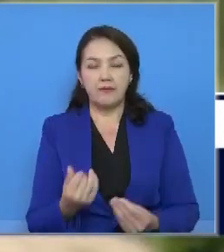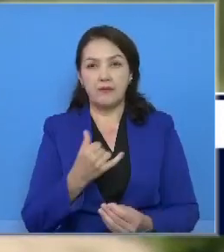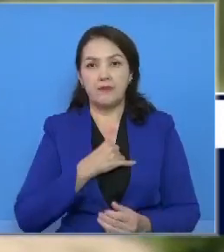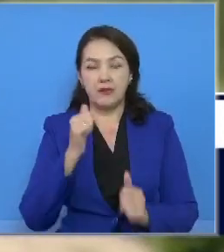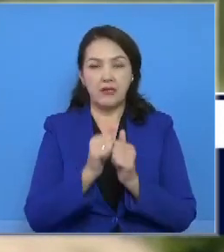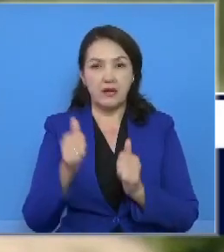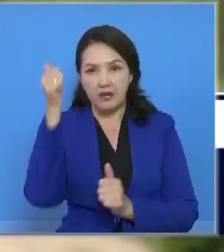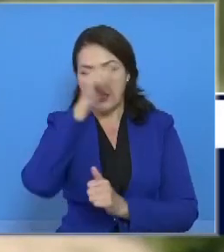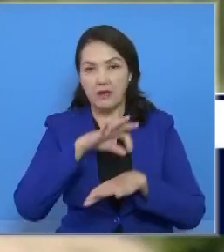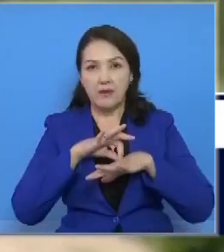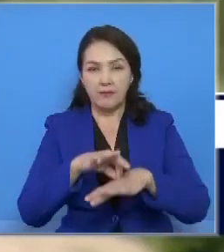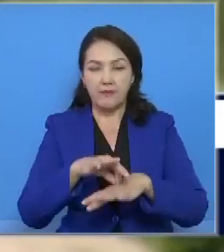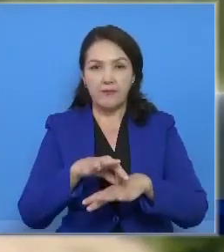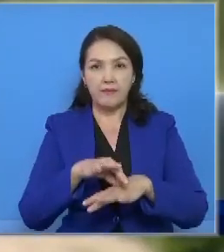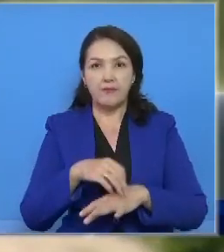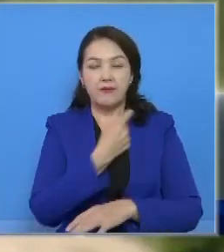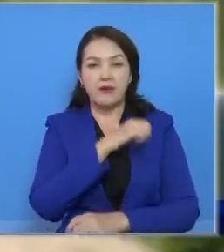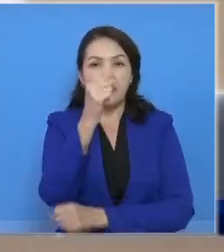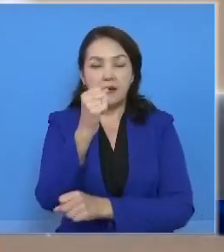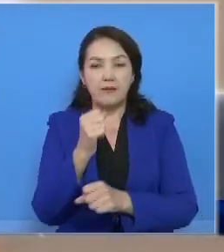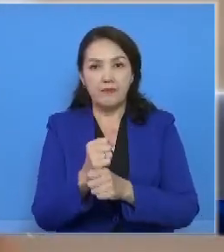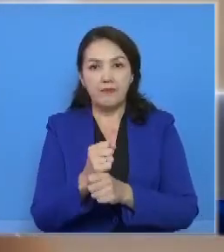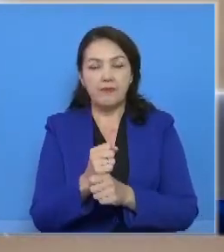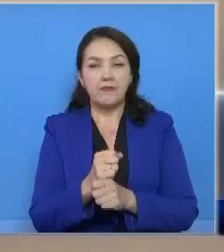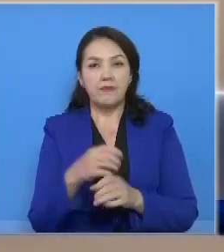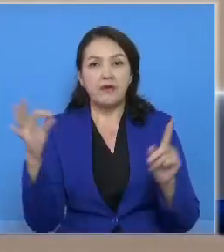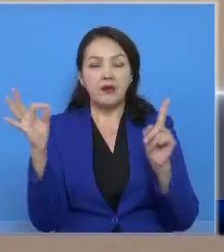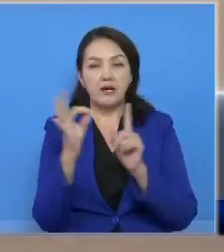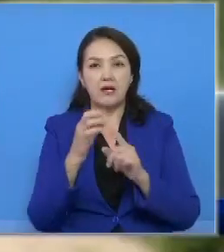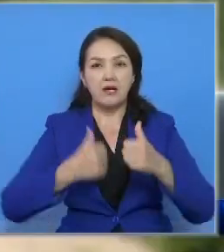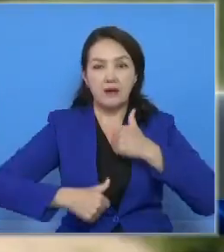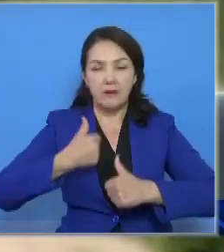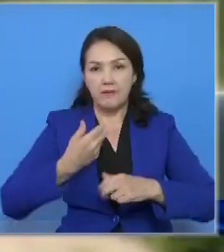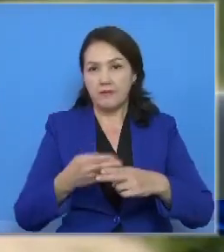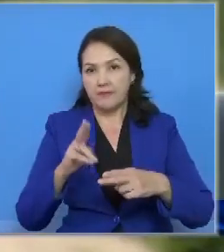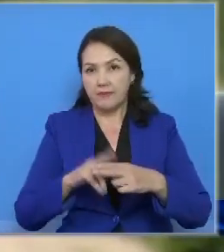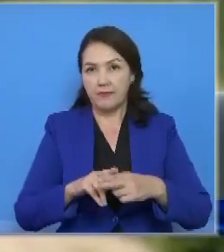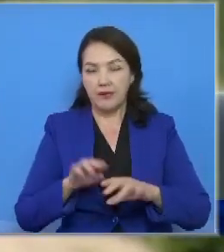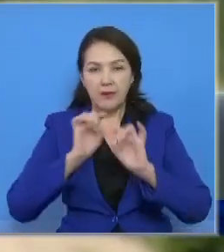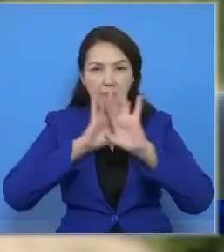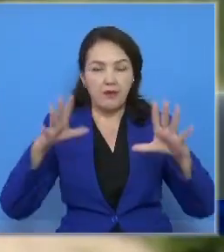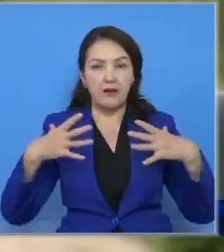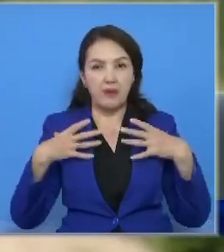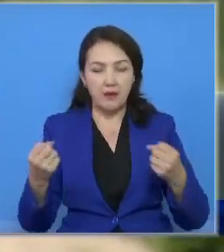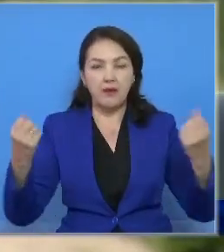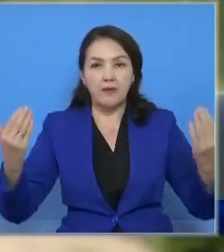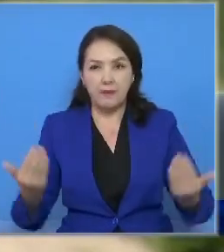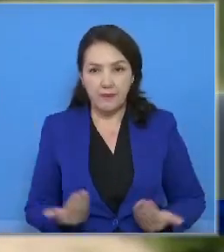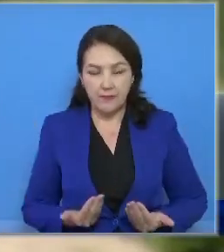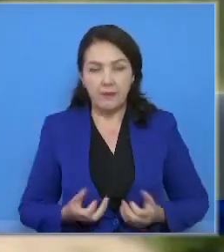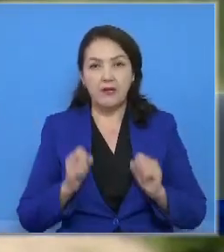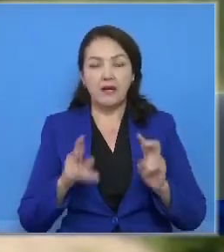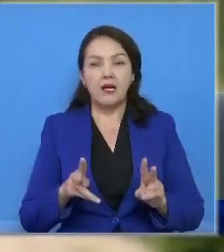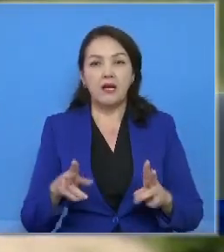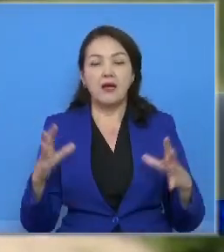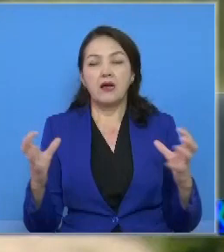ежегодно проводится медицинских работников основная цель Спартакиада это Пропаганда здорового образа жизни как